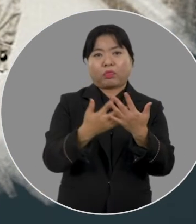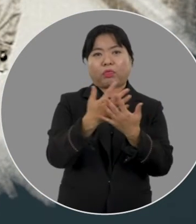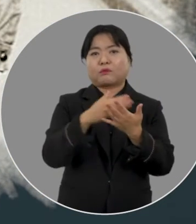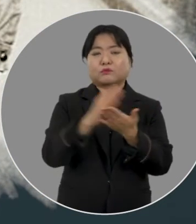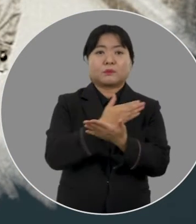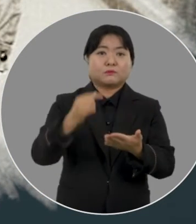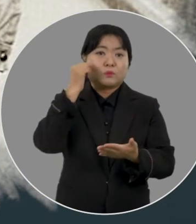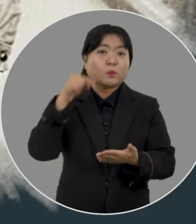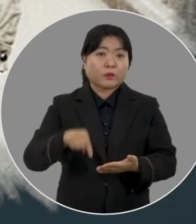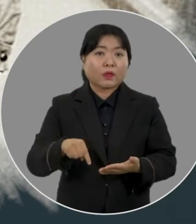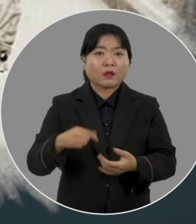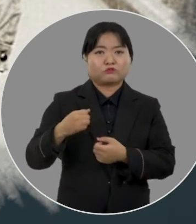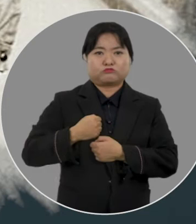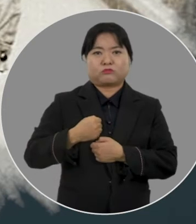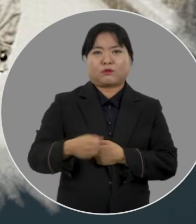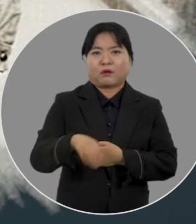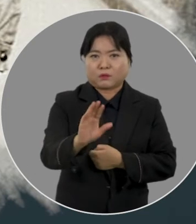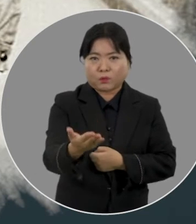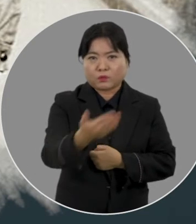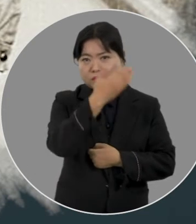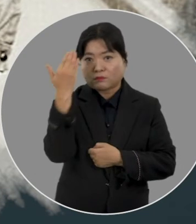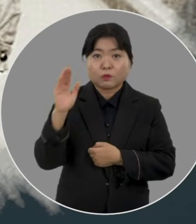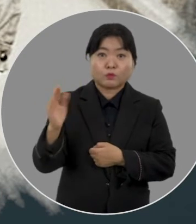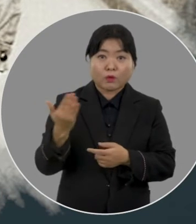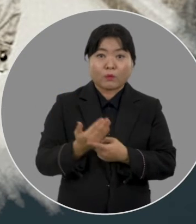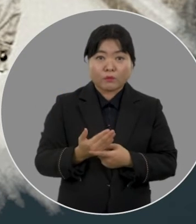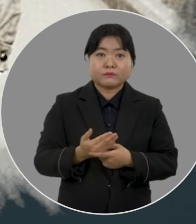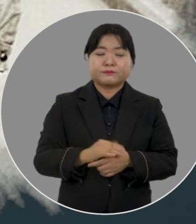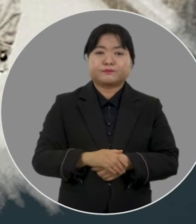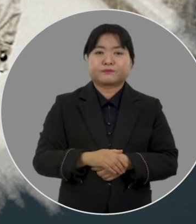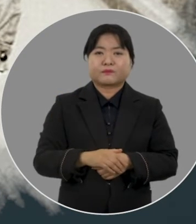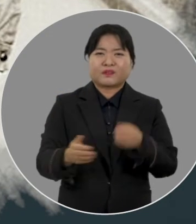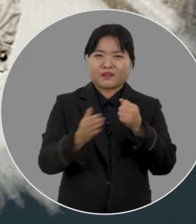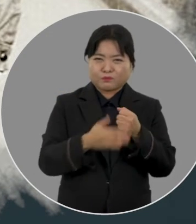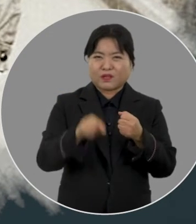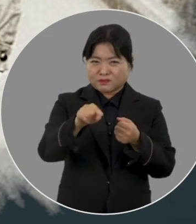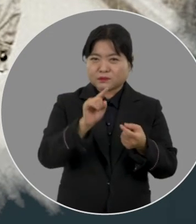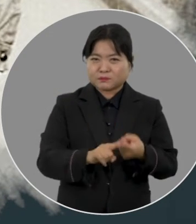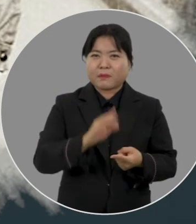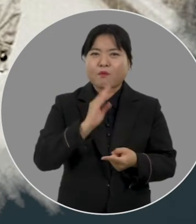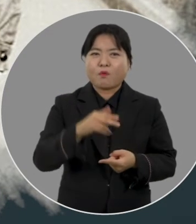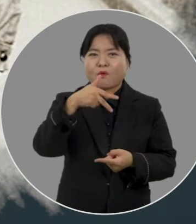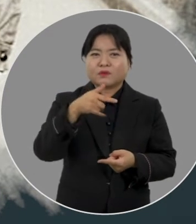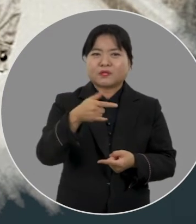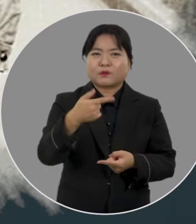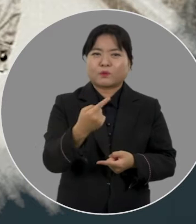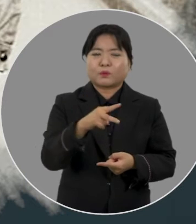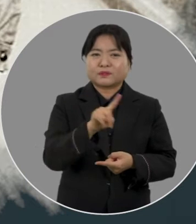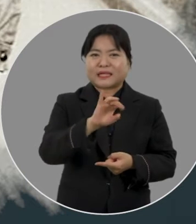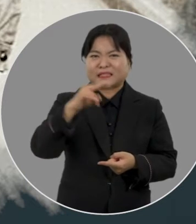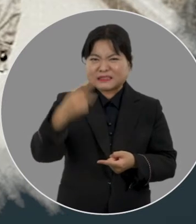못한 상태에서 이제 군대에 가고 청년이 되는 거죠. 이게 바로